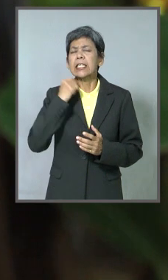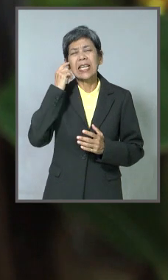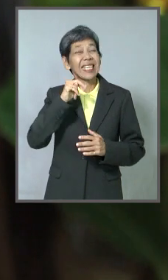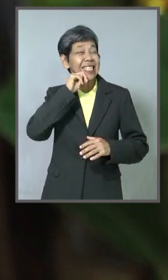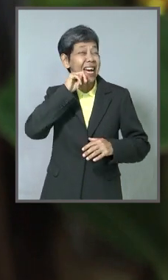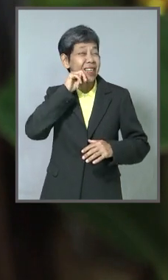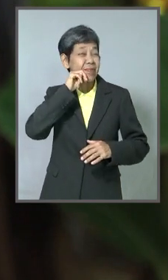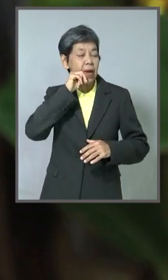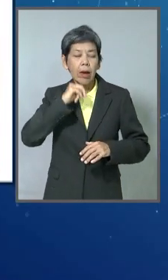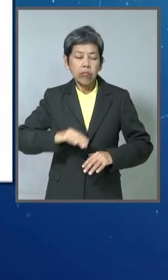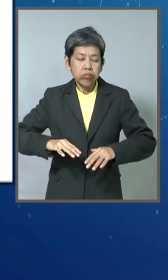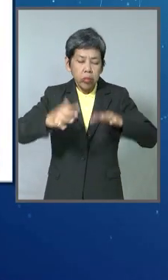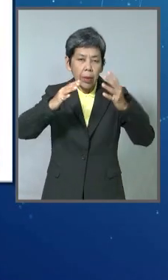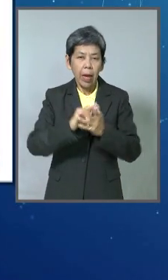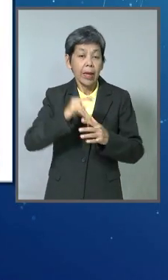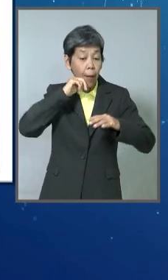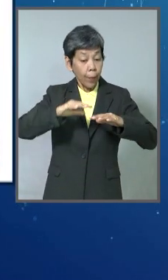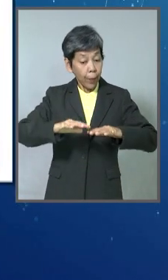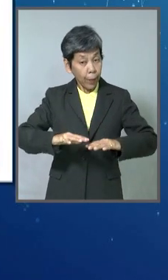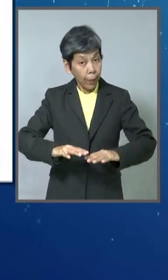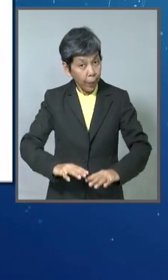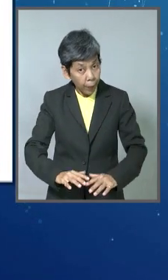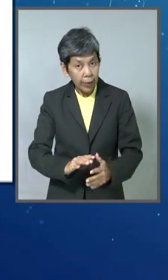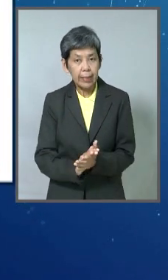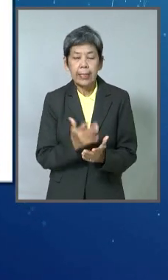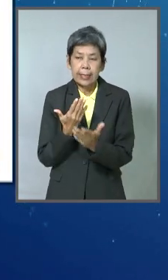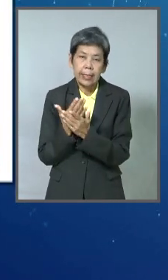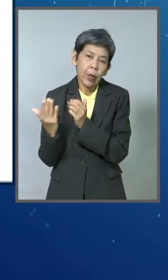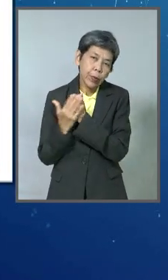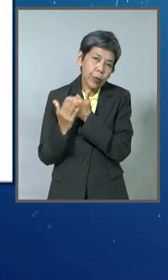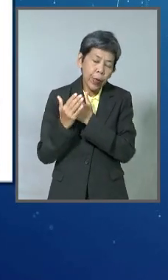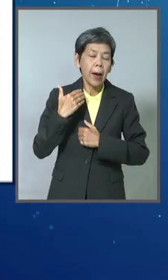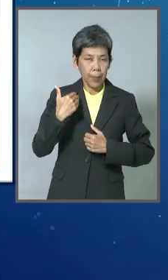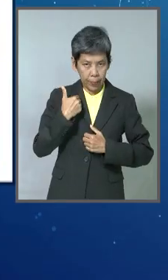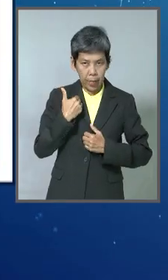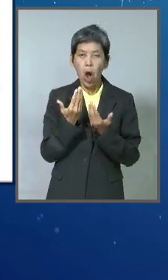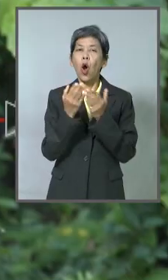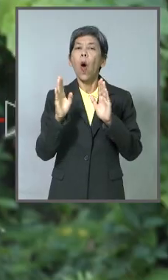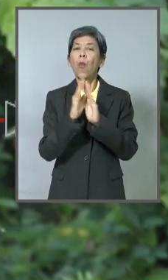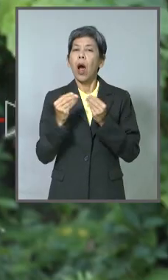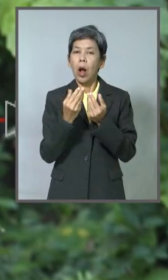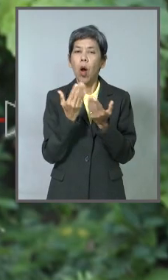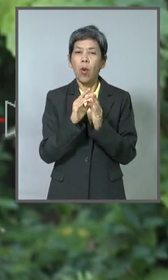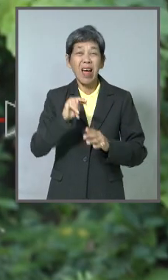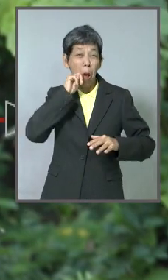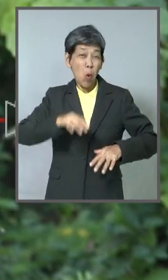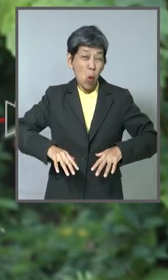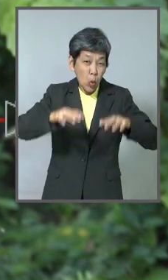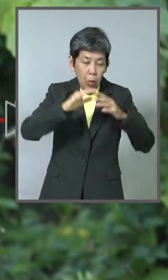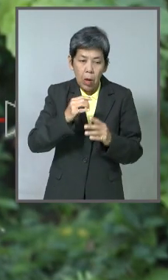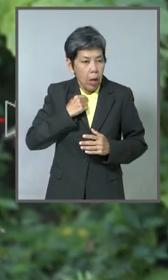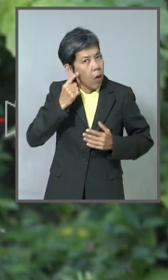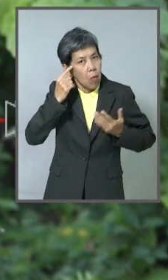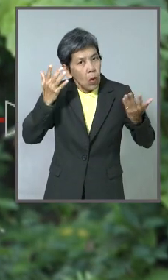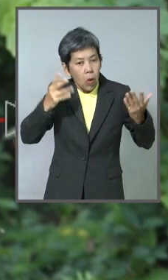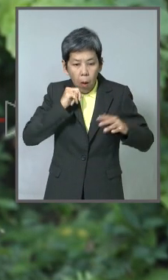น้ำจะเข้าไม่ถึง หลังน้ำรถก็มีเงินเยียวยานะคะเป็นครอบครัวผู้ทุกข์ก็ไปมันไม่รู้เรา